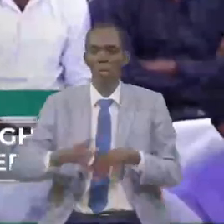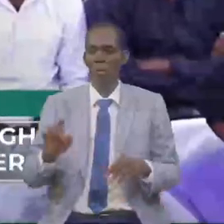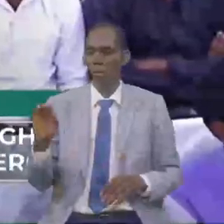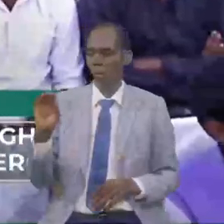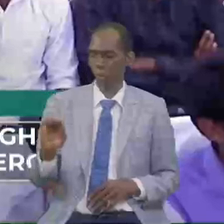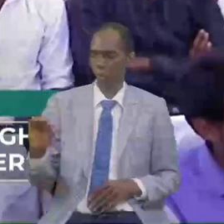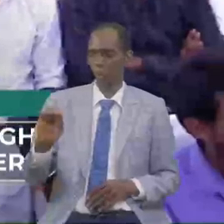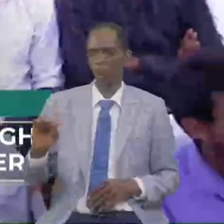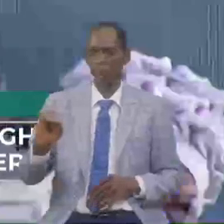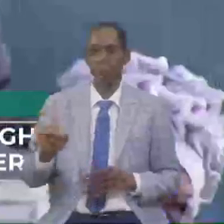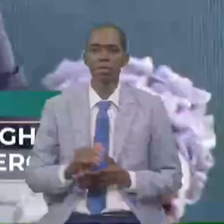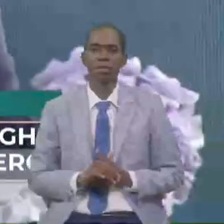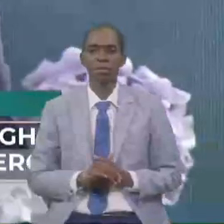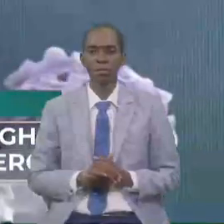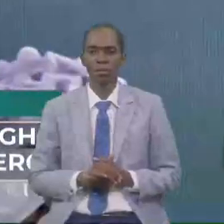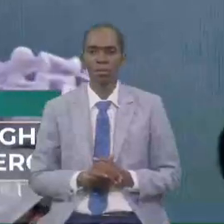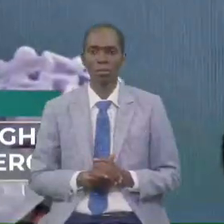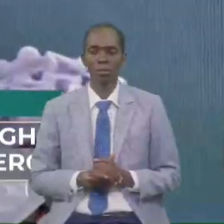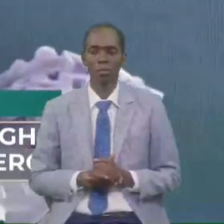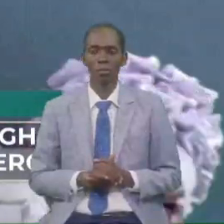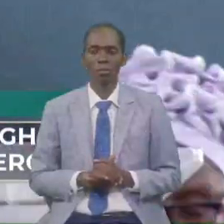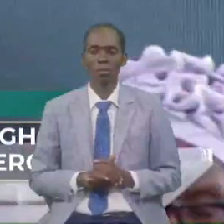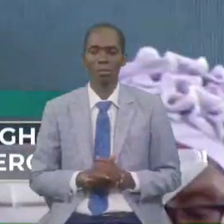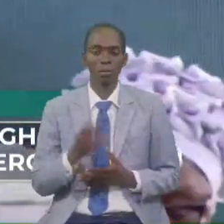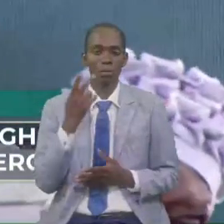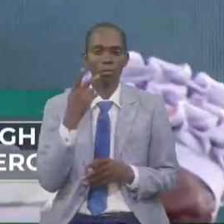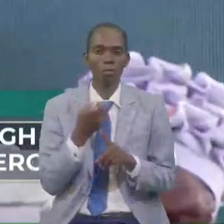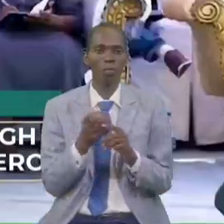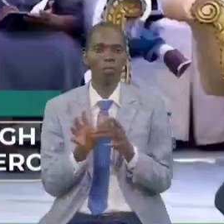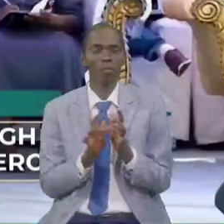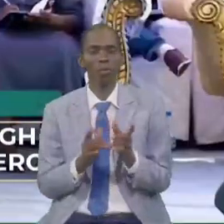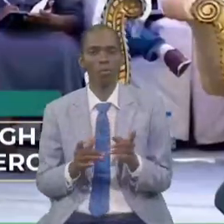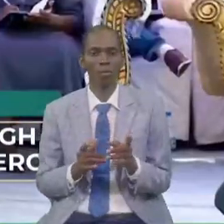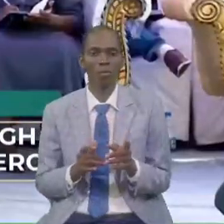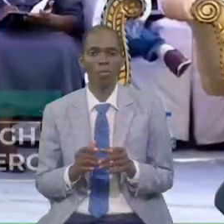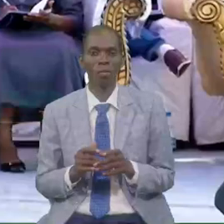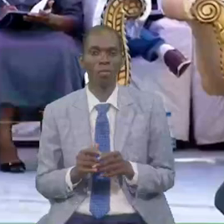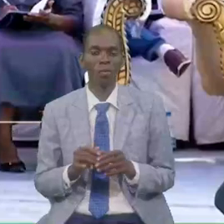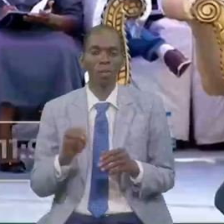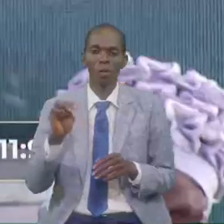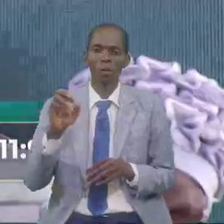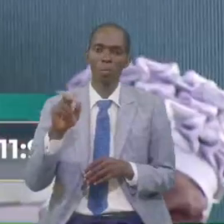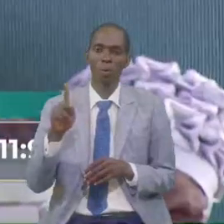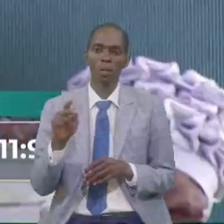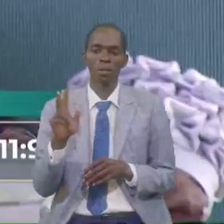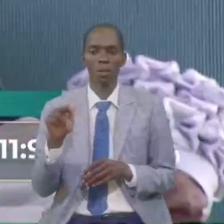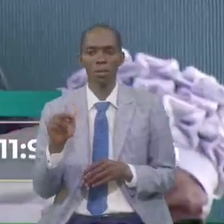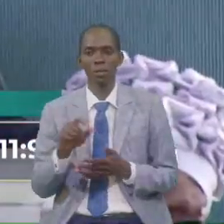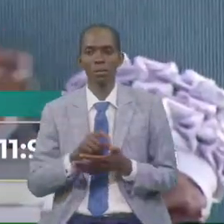La formation d'un héros équipé à travers la vigilance.